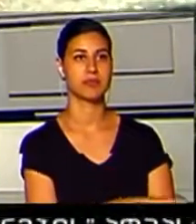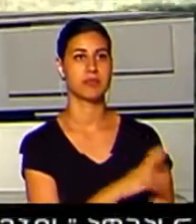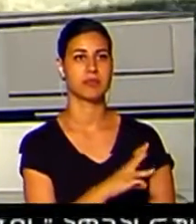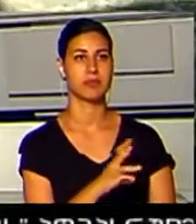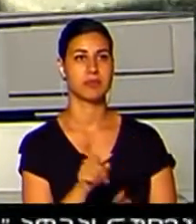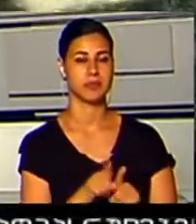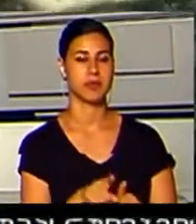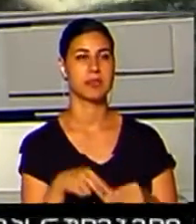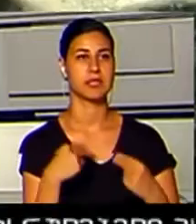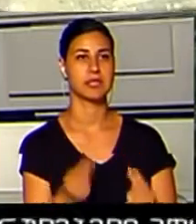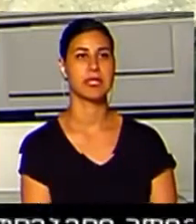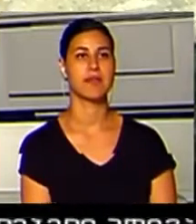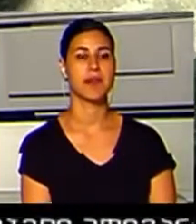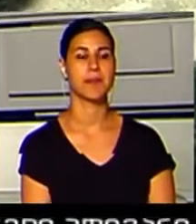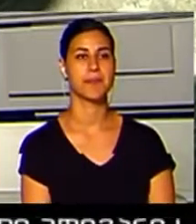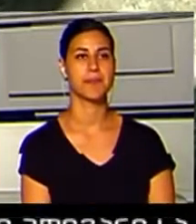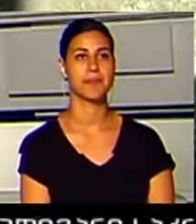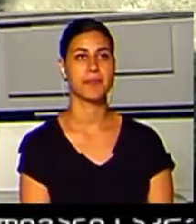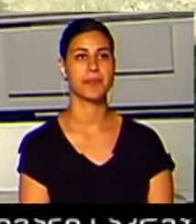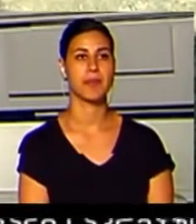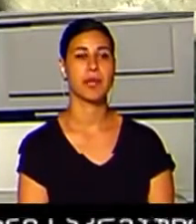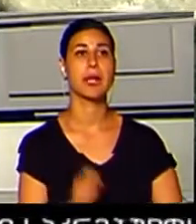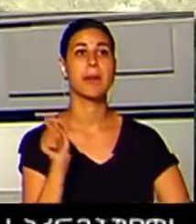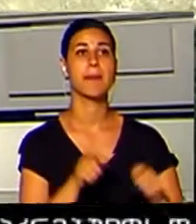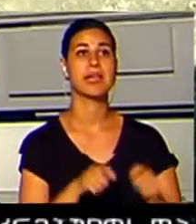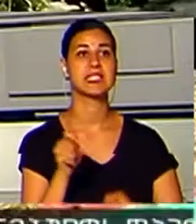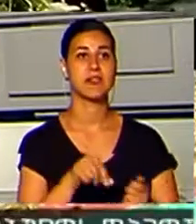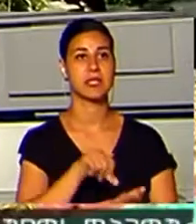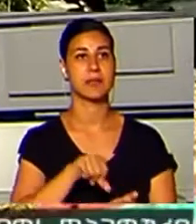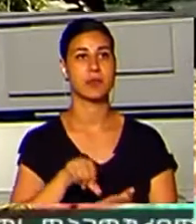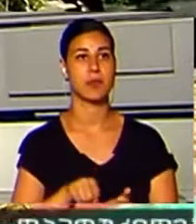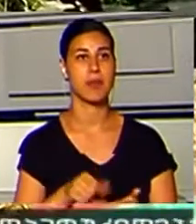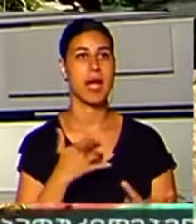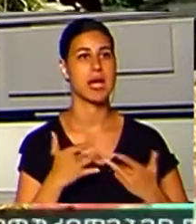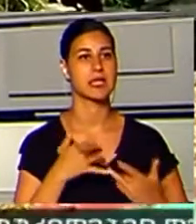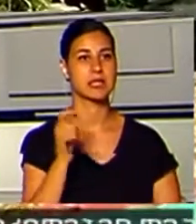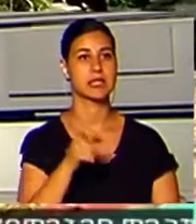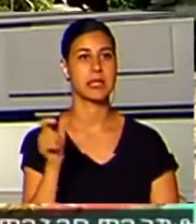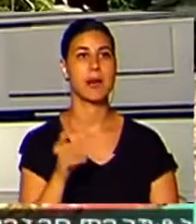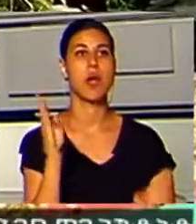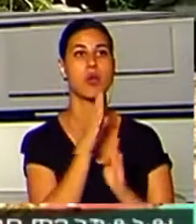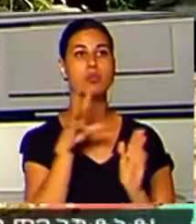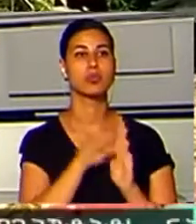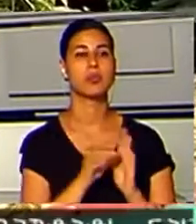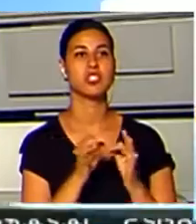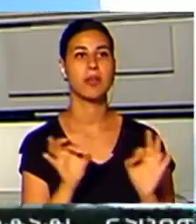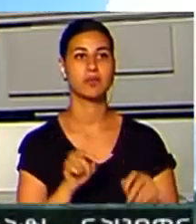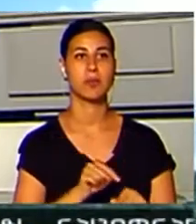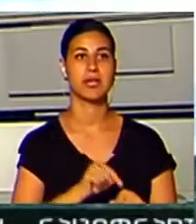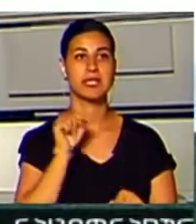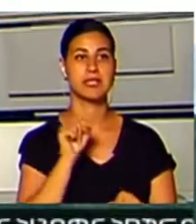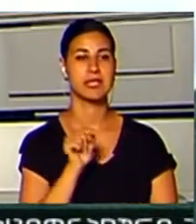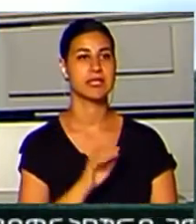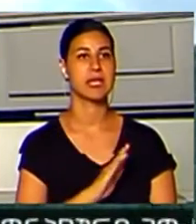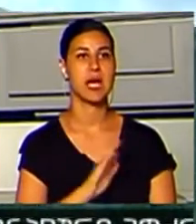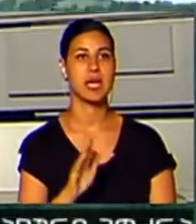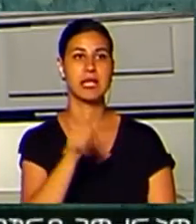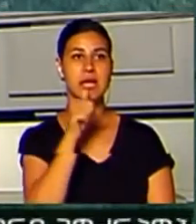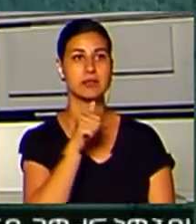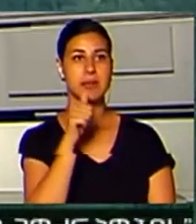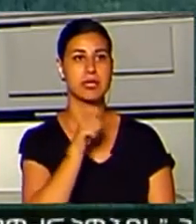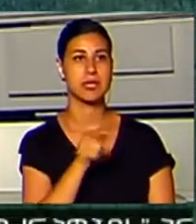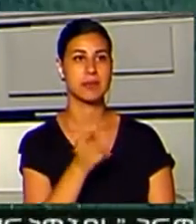იძლევა. არტ ფესტივალზე წარმოდგენილმა არტისტებმა ბუნებაში სრული თავისუფლება იგრძნეს. არც ექსპერიმენტებს მოერიდნენ